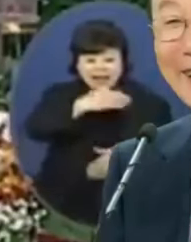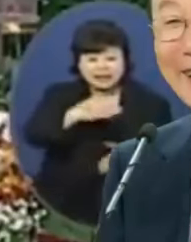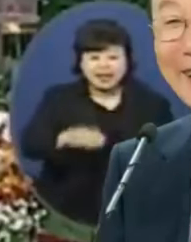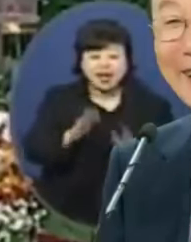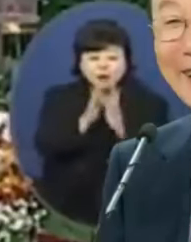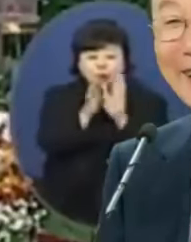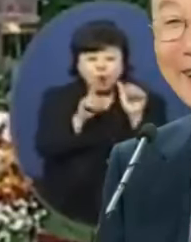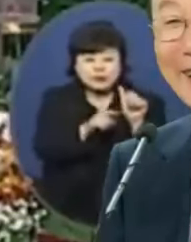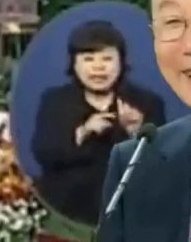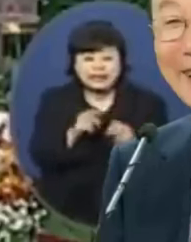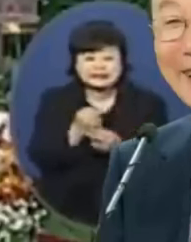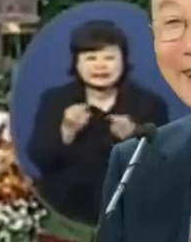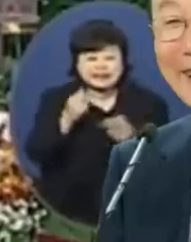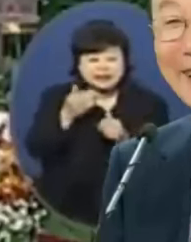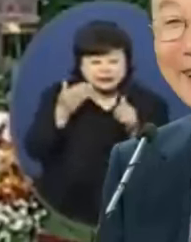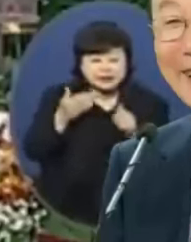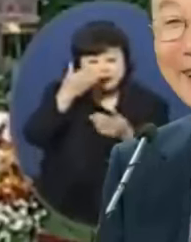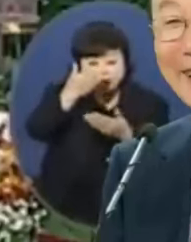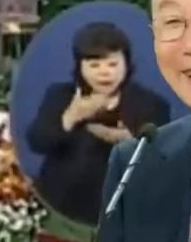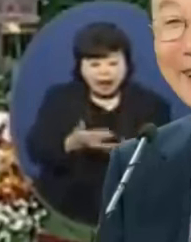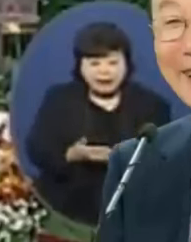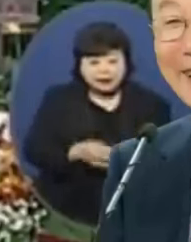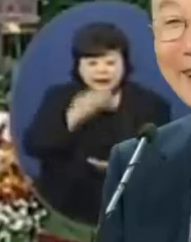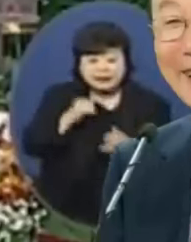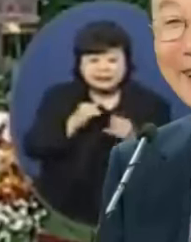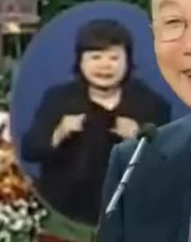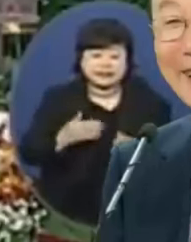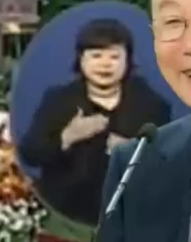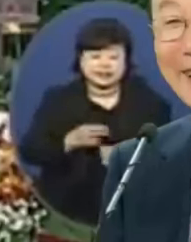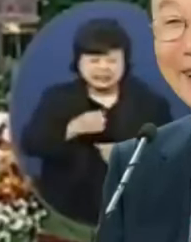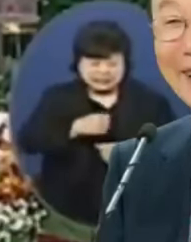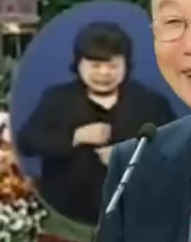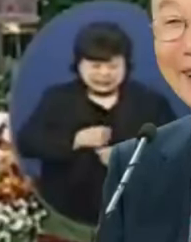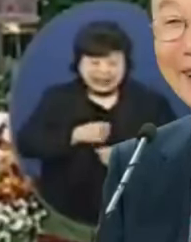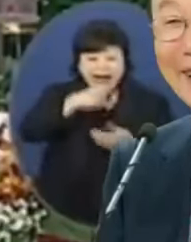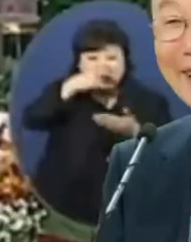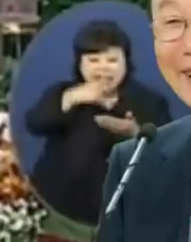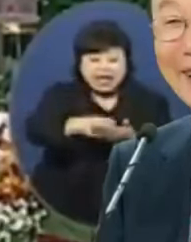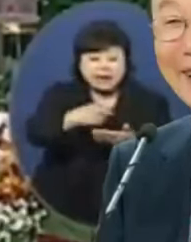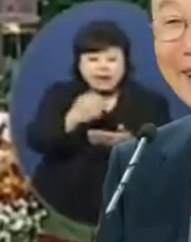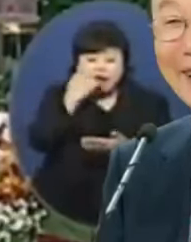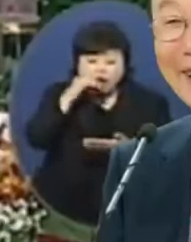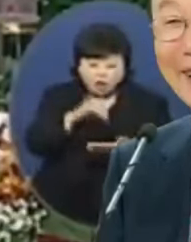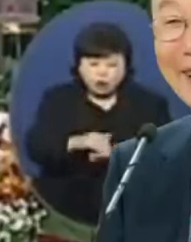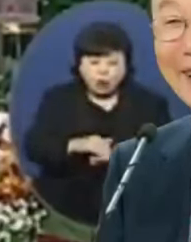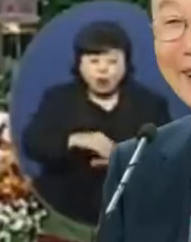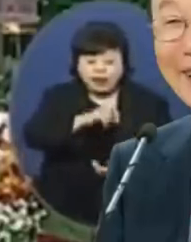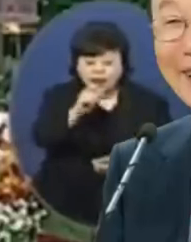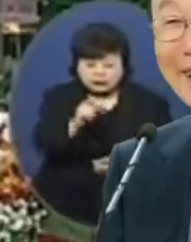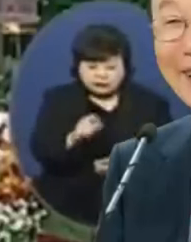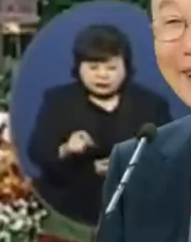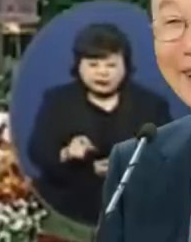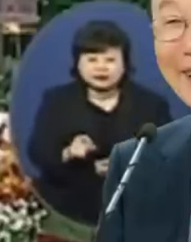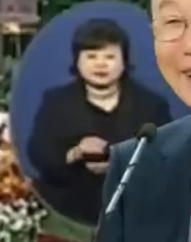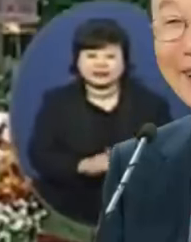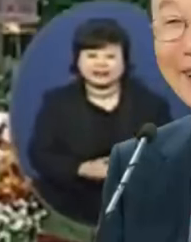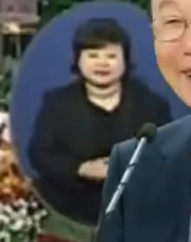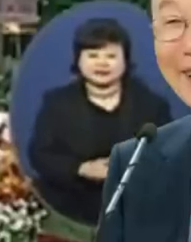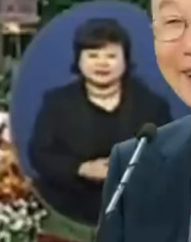모세가 시내산에서 하나님께로부터 받은 이스라엘 백성이 지켜야 할 계명을 돌판에 적은 것을 담은